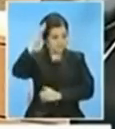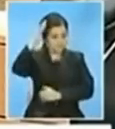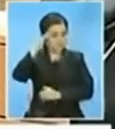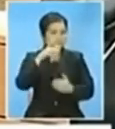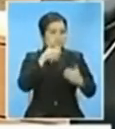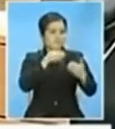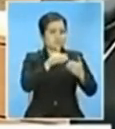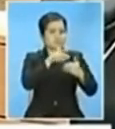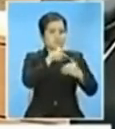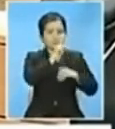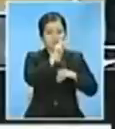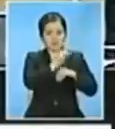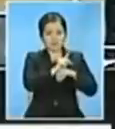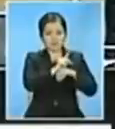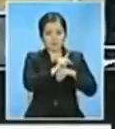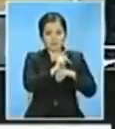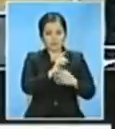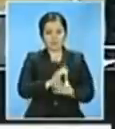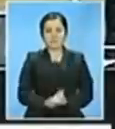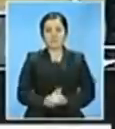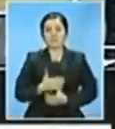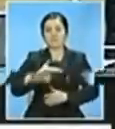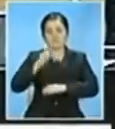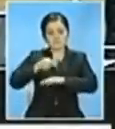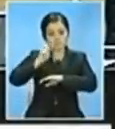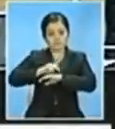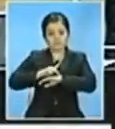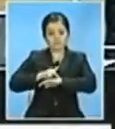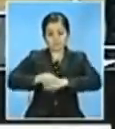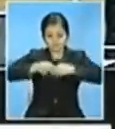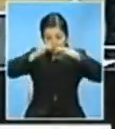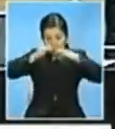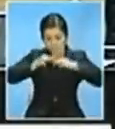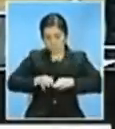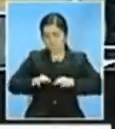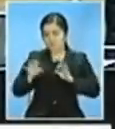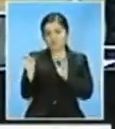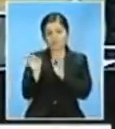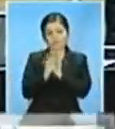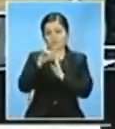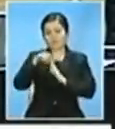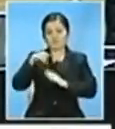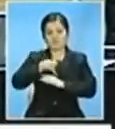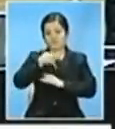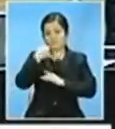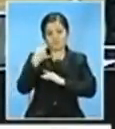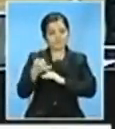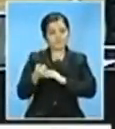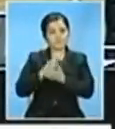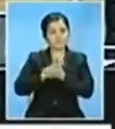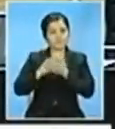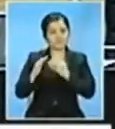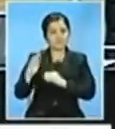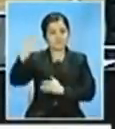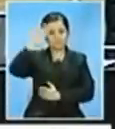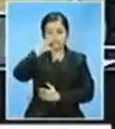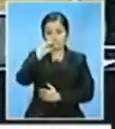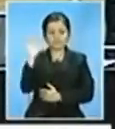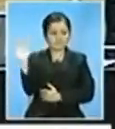ข้อบัง ผมวินิจฉัยถือว่าเป็นที่สุดแล้วครับจบแล้วครับผมไม่อนุญาตแล้วครับ